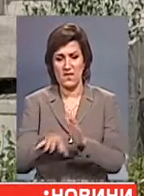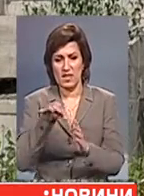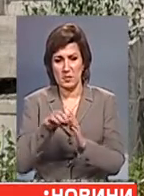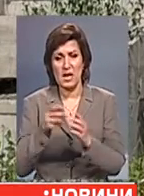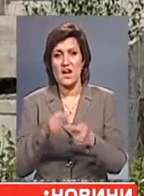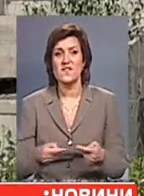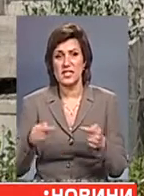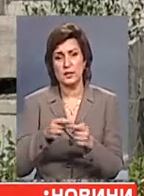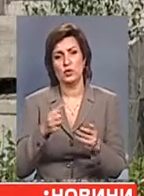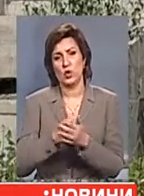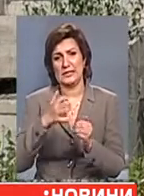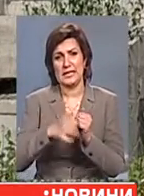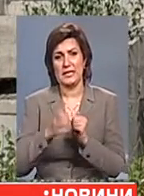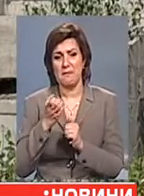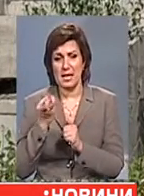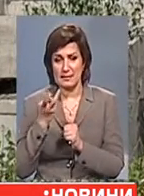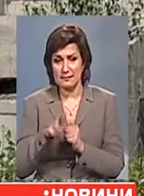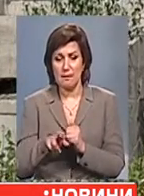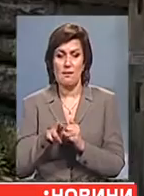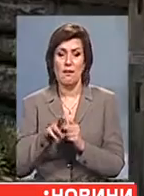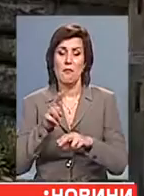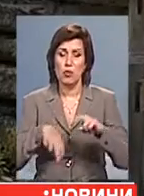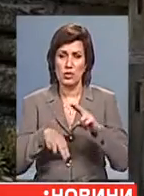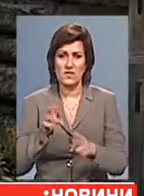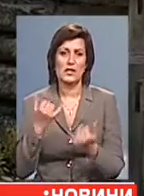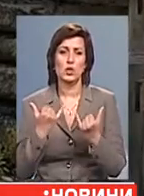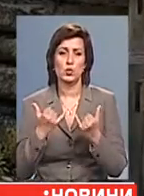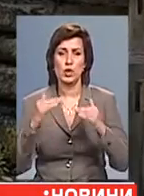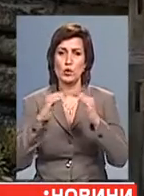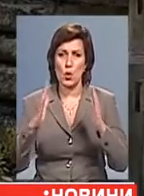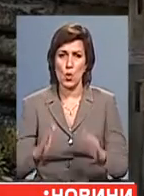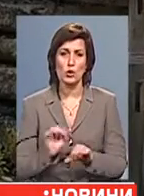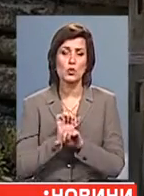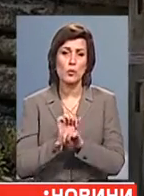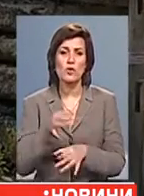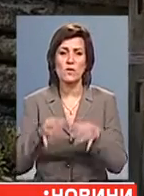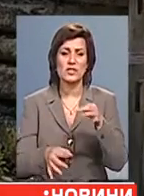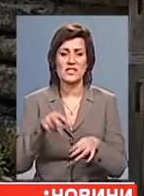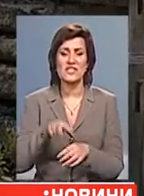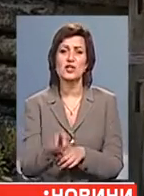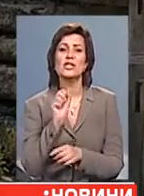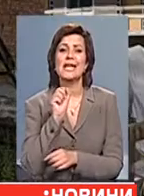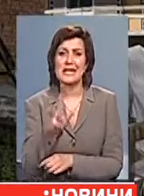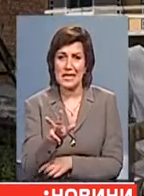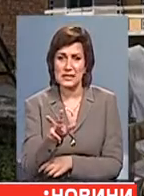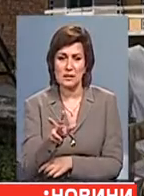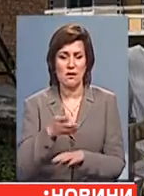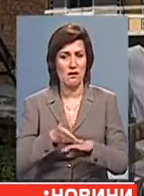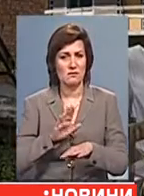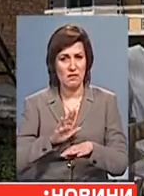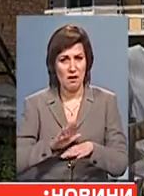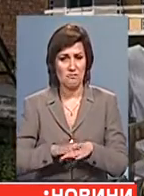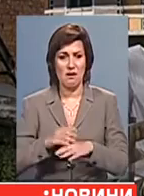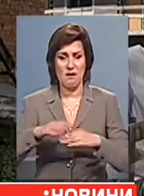до середини вересня. У міністерстві кажуть, будівництво сучасного корпусу зупинено восени 2013-го. Складна й